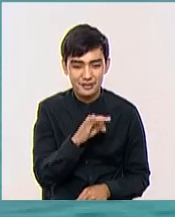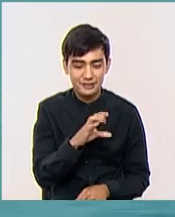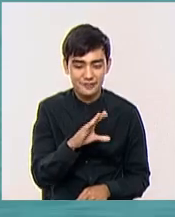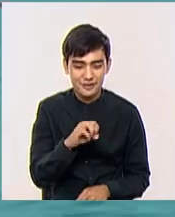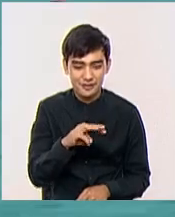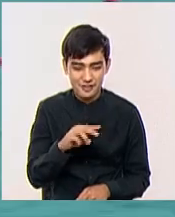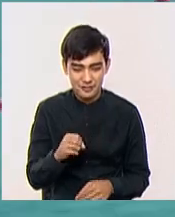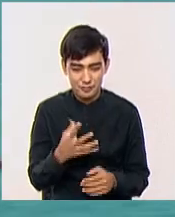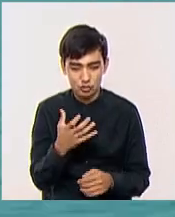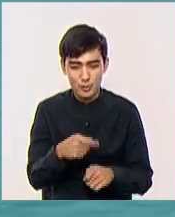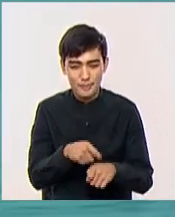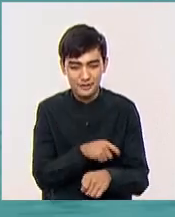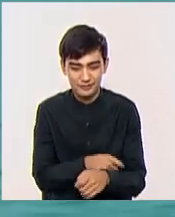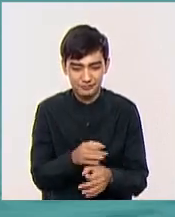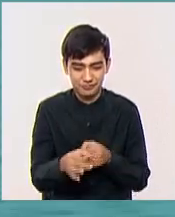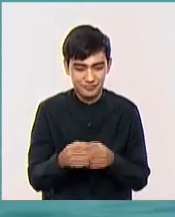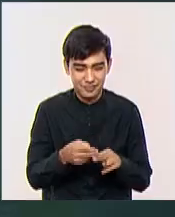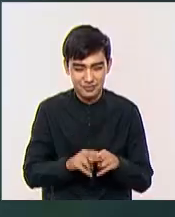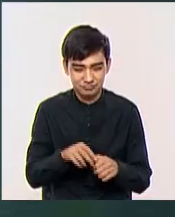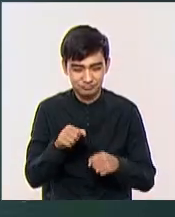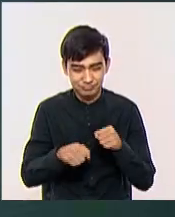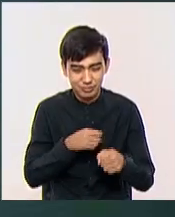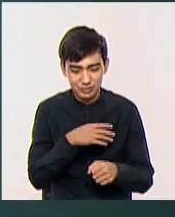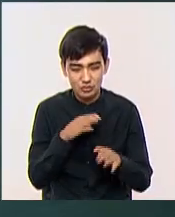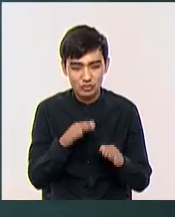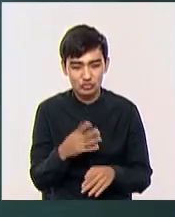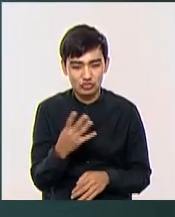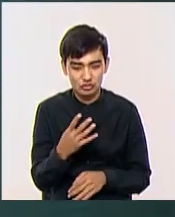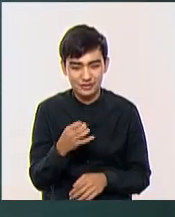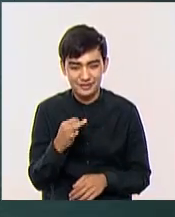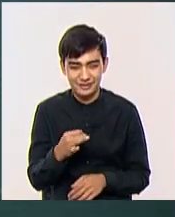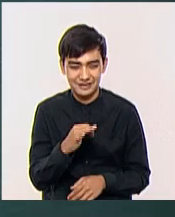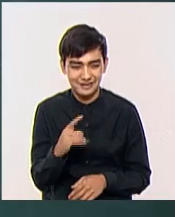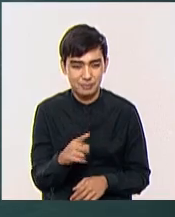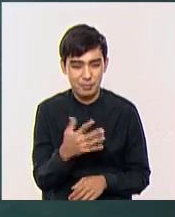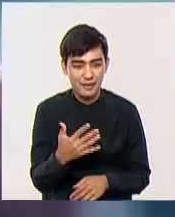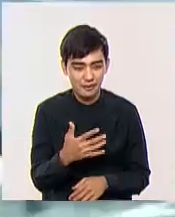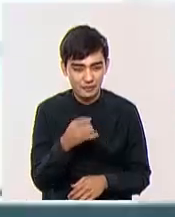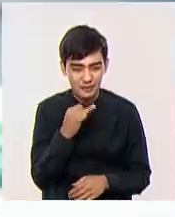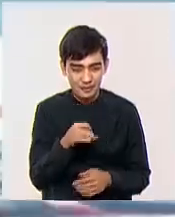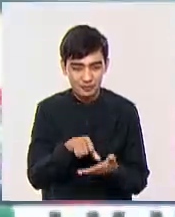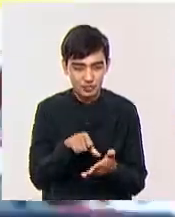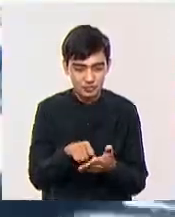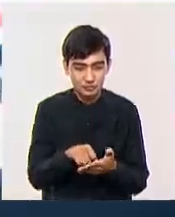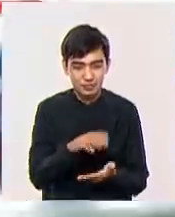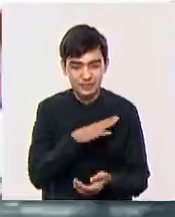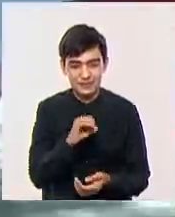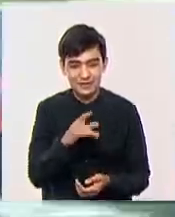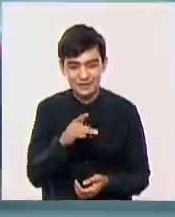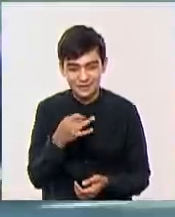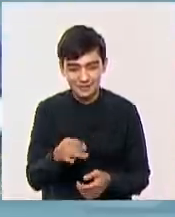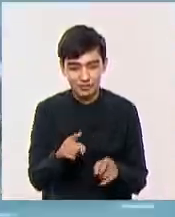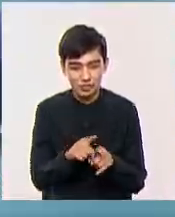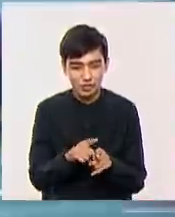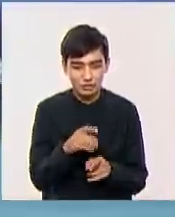На дистанции в 500 метров на каноэ-двойках они пришли только четвертыми из пяти. Завершил выступление на Олимпиаде и Сергей Емельянов.